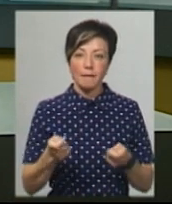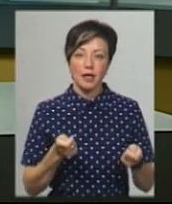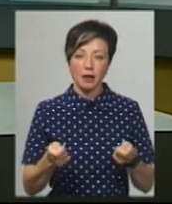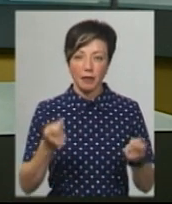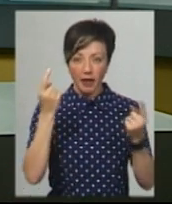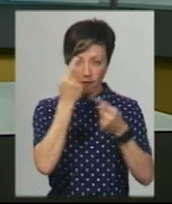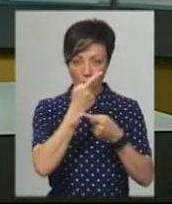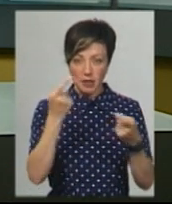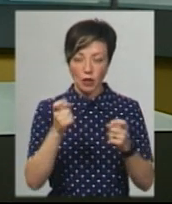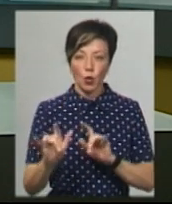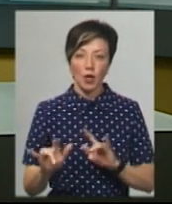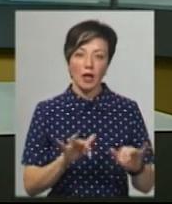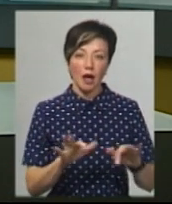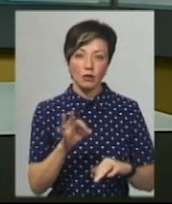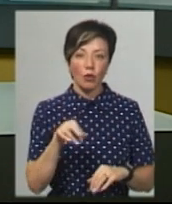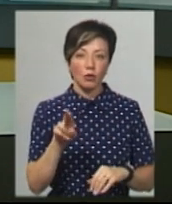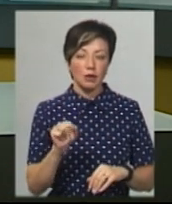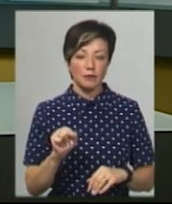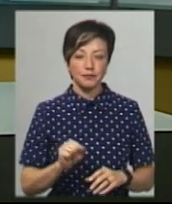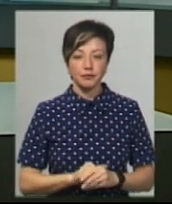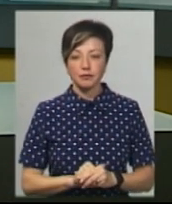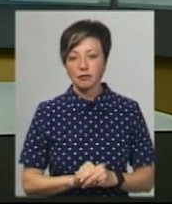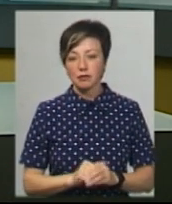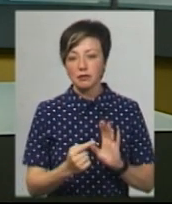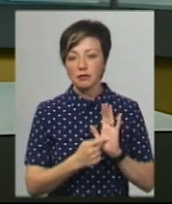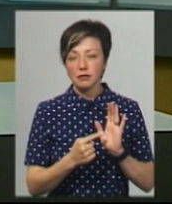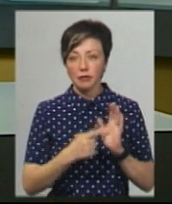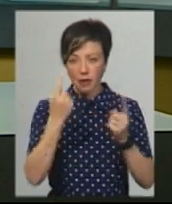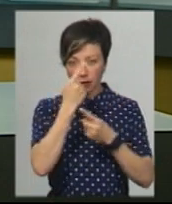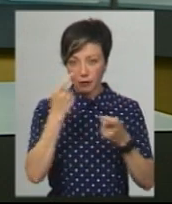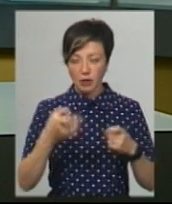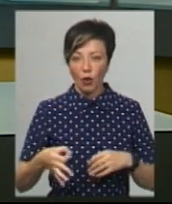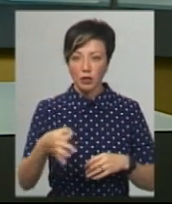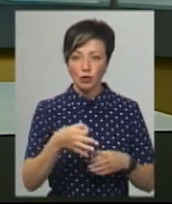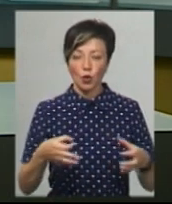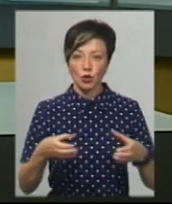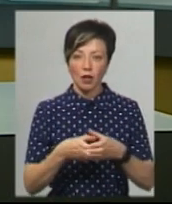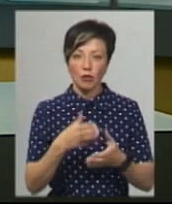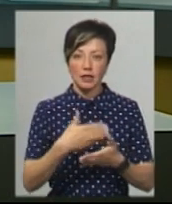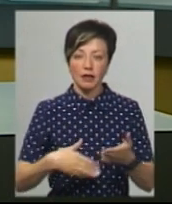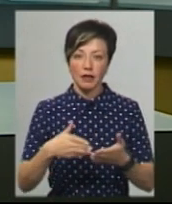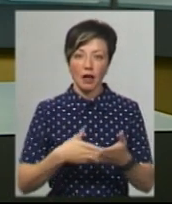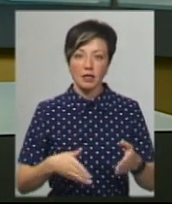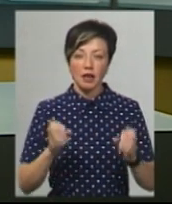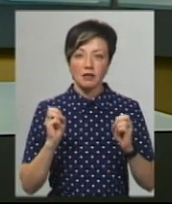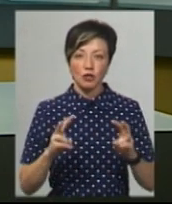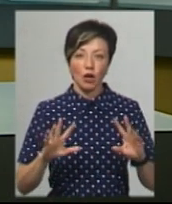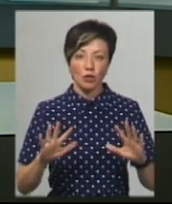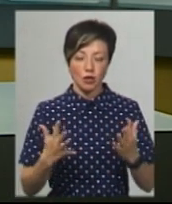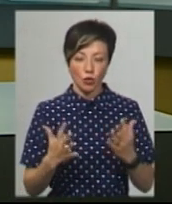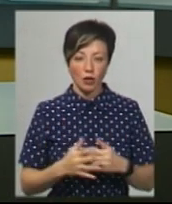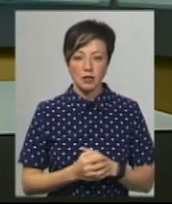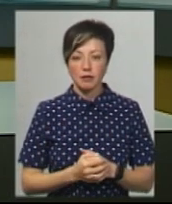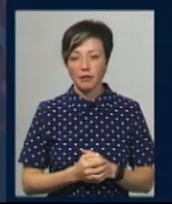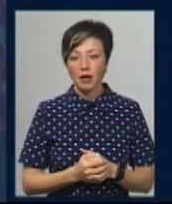департаменту інформаційної діяльності ОДА Інна Михайлова з посиланням на інформацію обласного штабу з ліквідації надзвичайної ситуації.